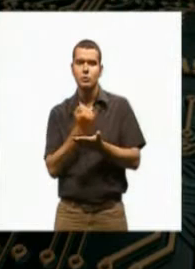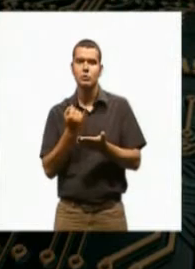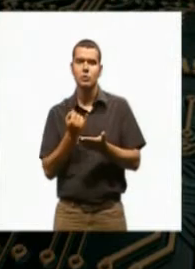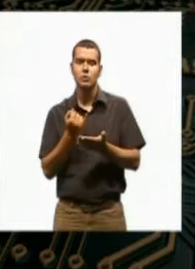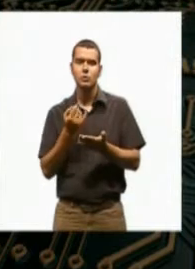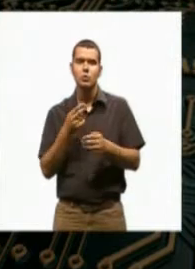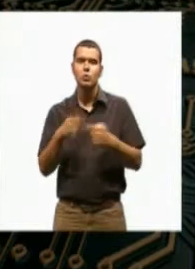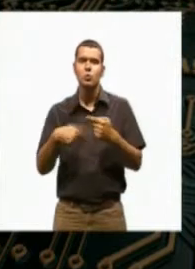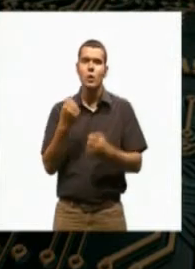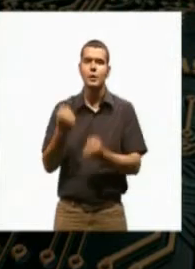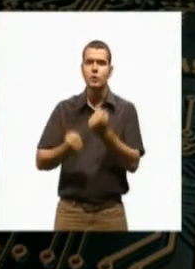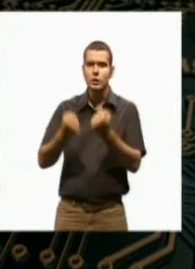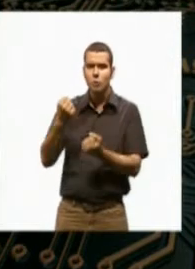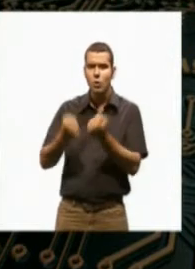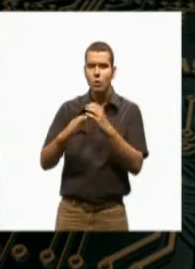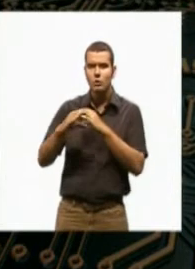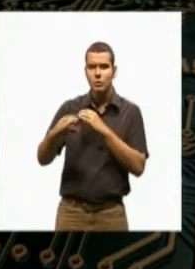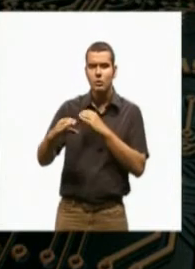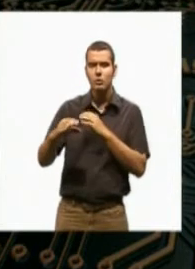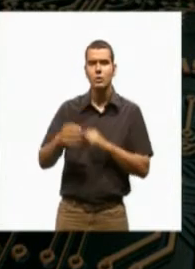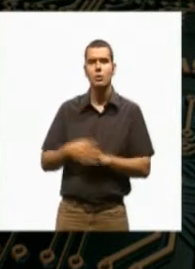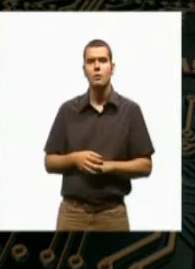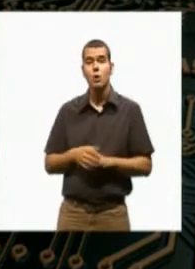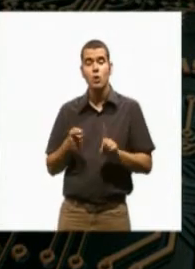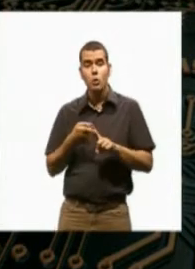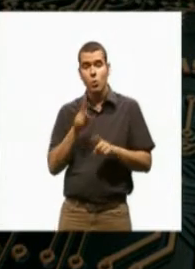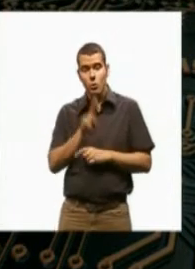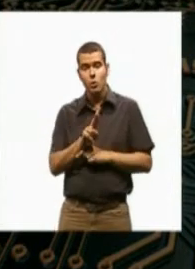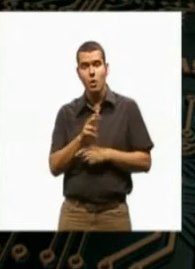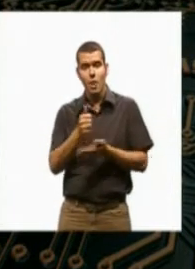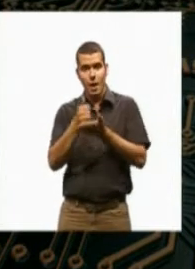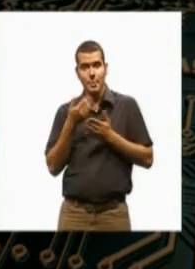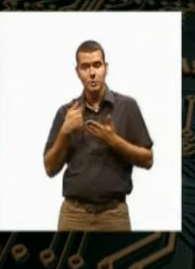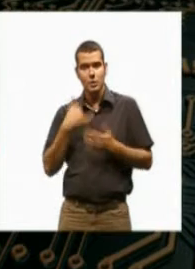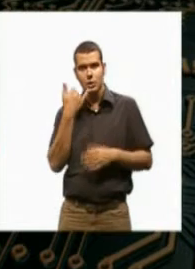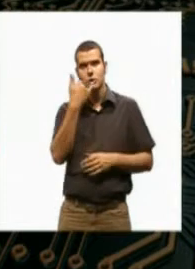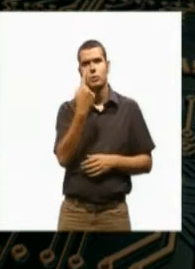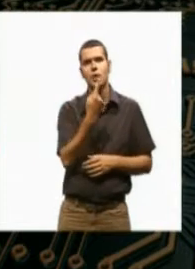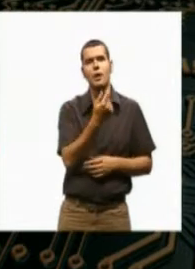تħġi i-PK, i-PK,-Lift jgħu biċi jn-ternataċi forma taħinuna